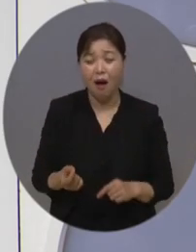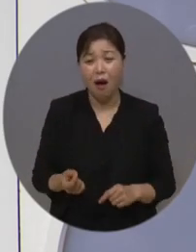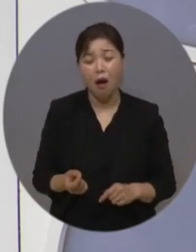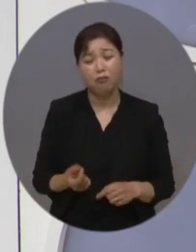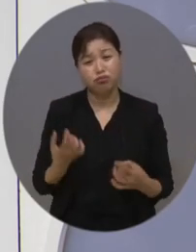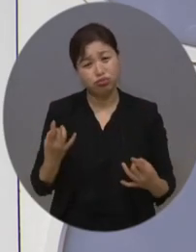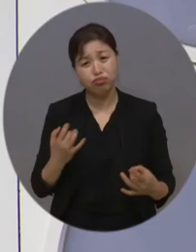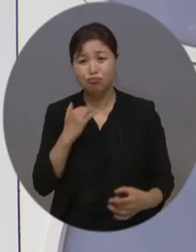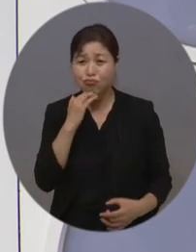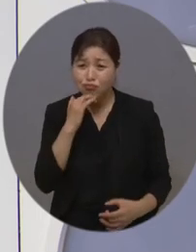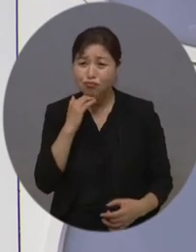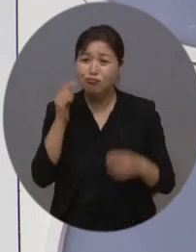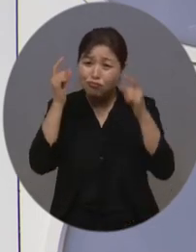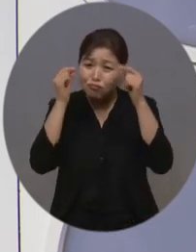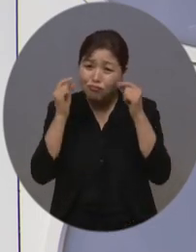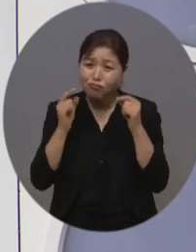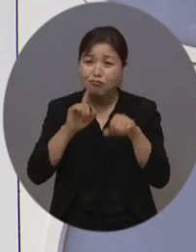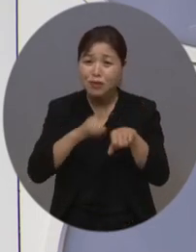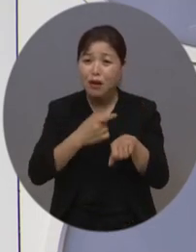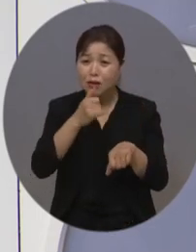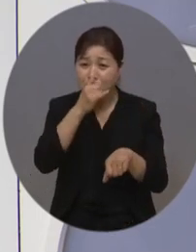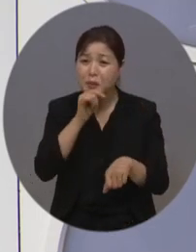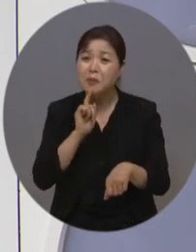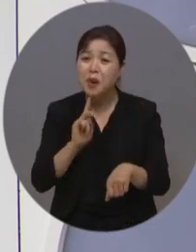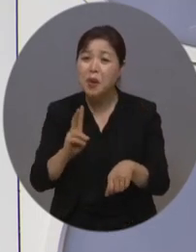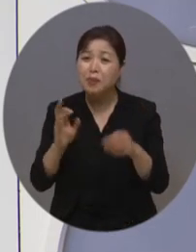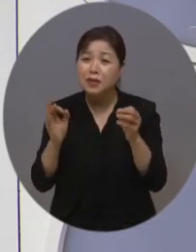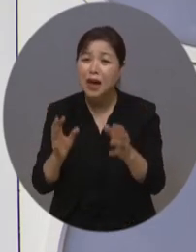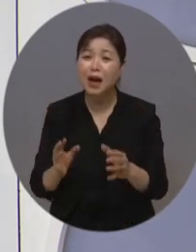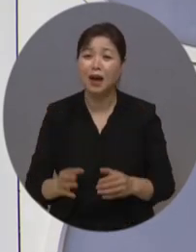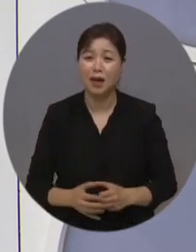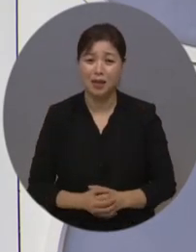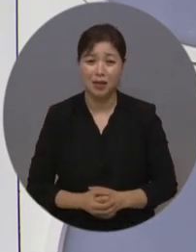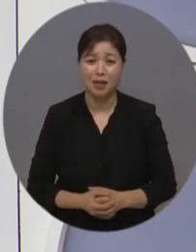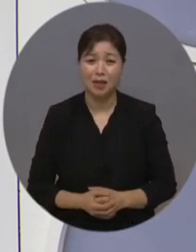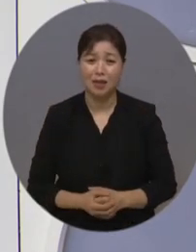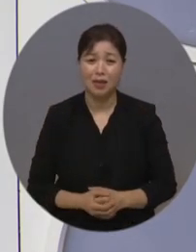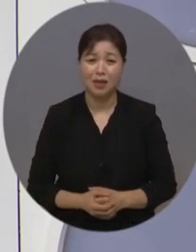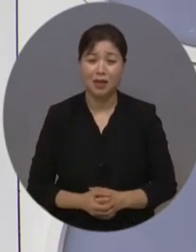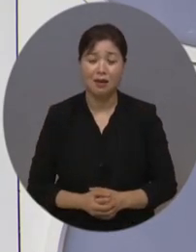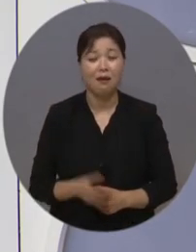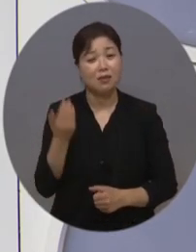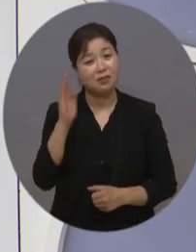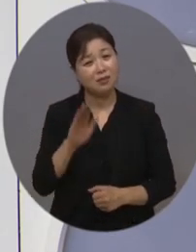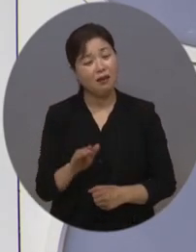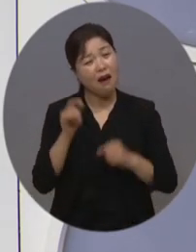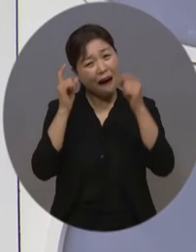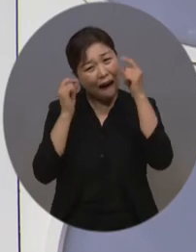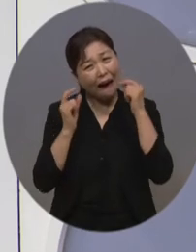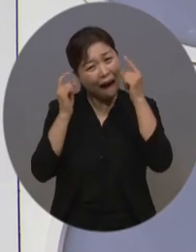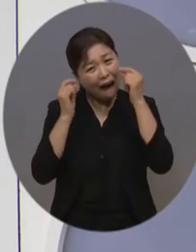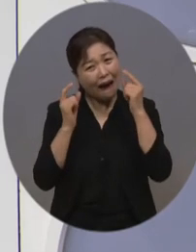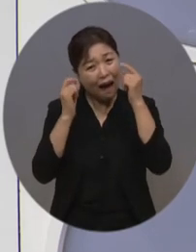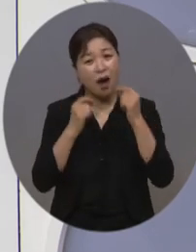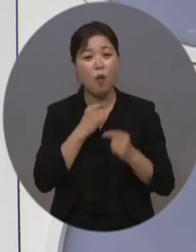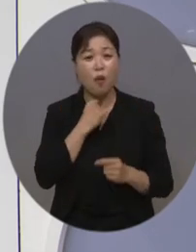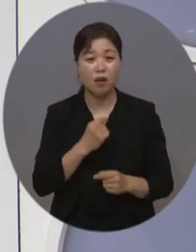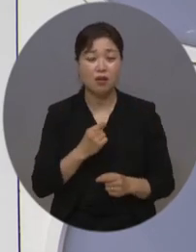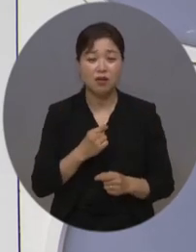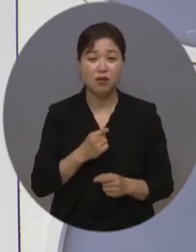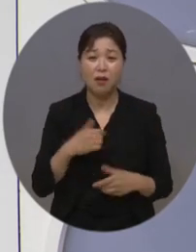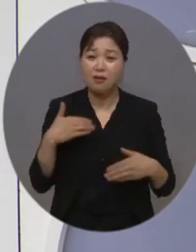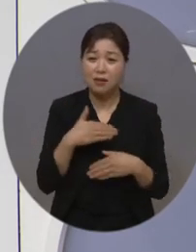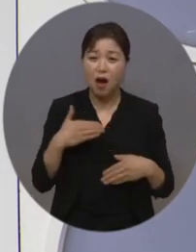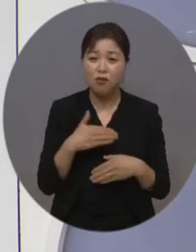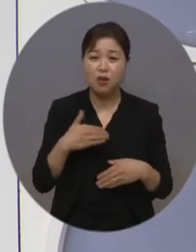흐르거든요. 그 불과 몇 분 사이야. 예. 그런데도 땀을 빨리 흘리기 위해서 사우나에서